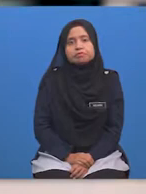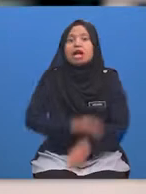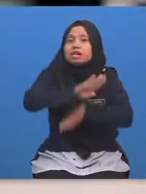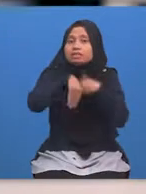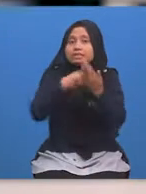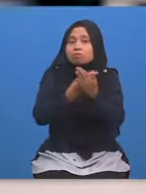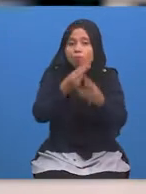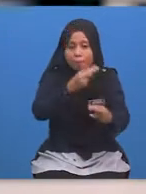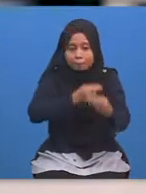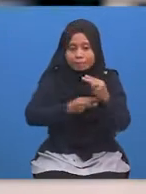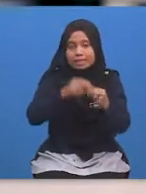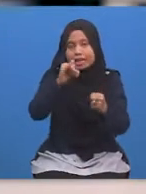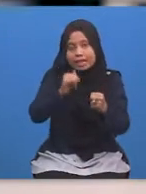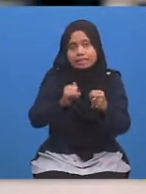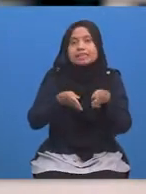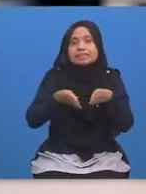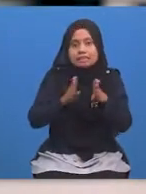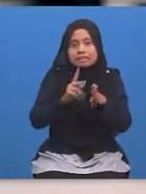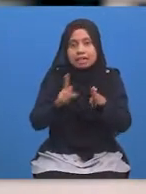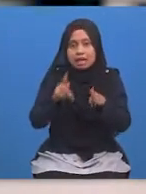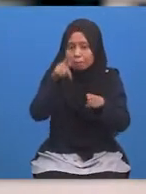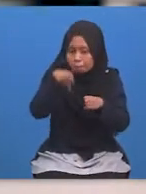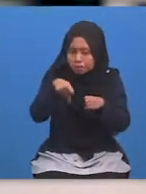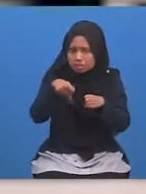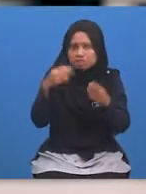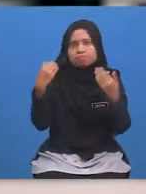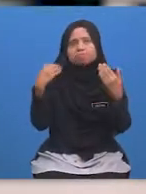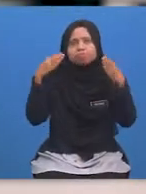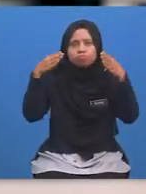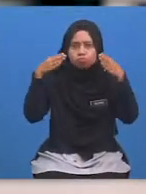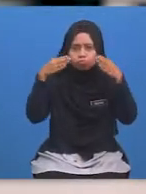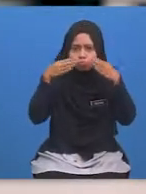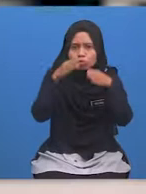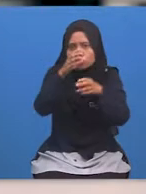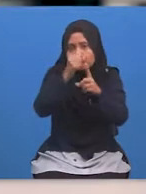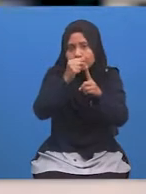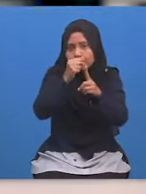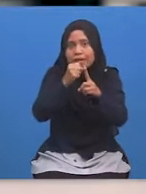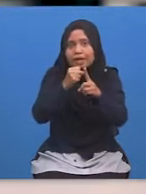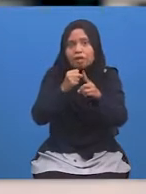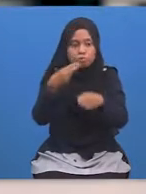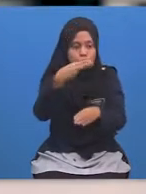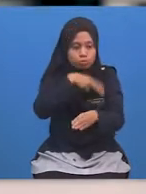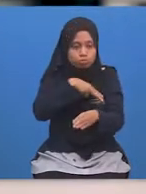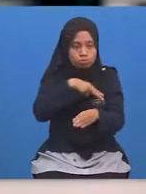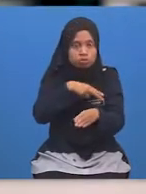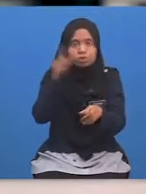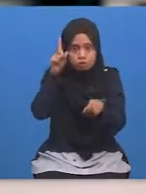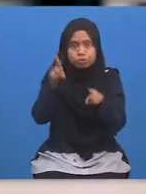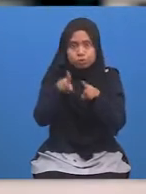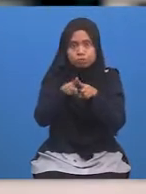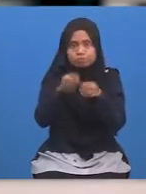semua perniagaan yang dijalankan pasti bermatlamatkan untung. Anda setuju atau tidak dengan